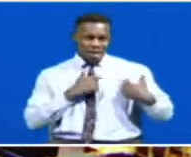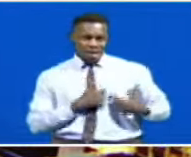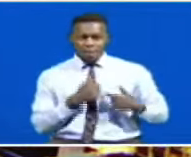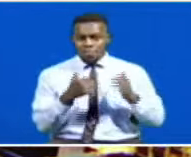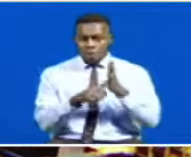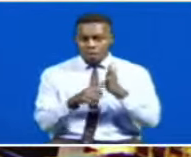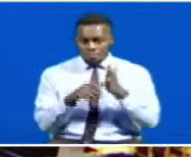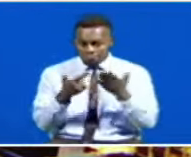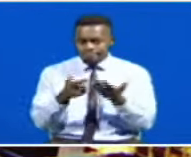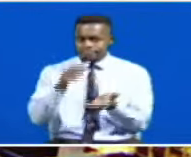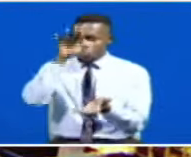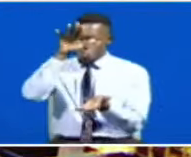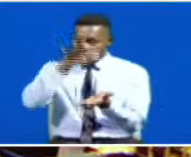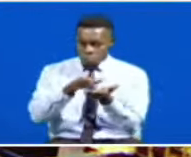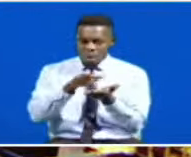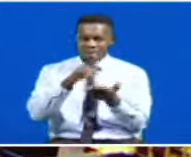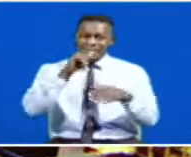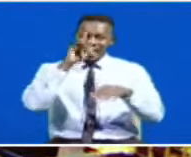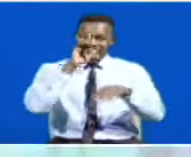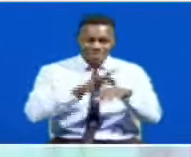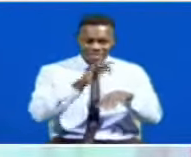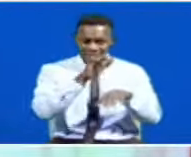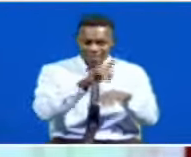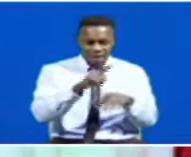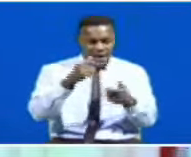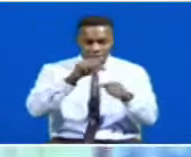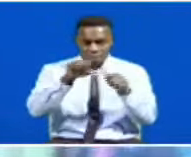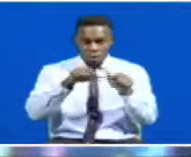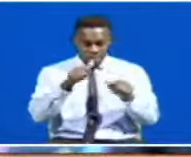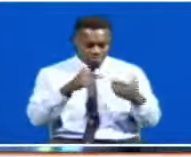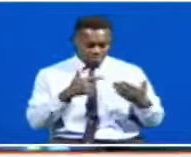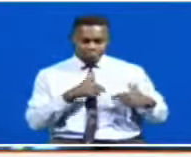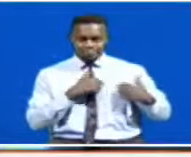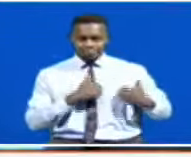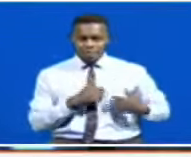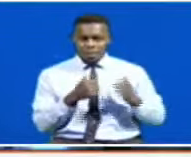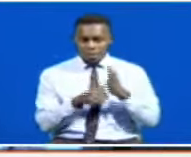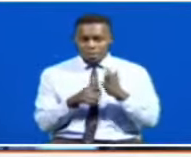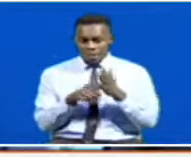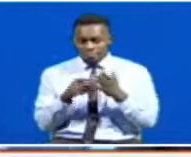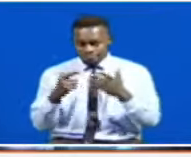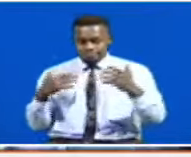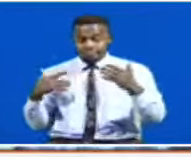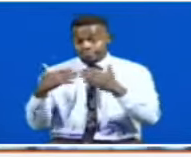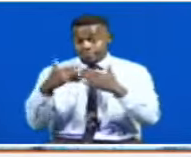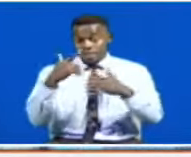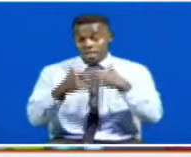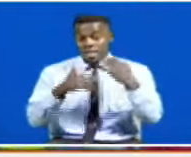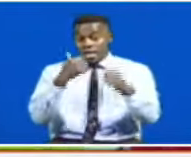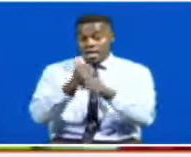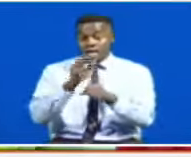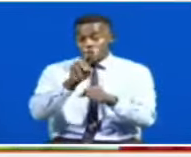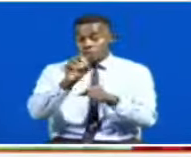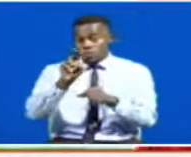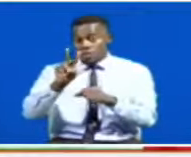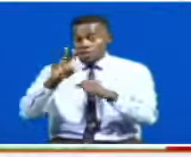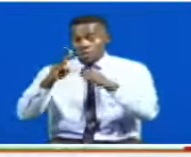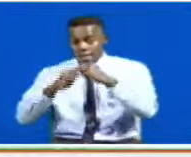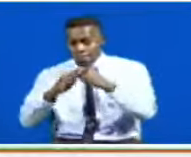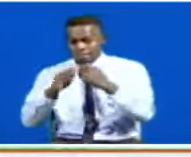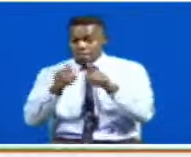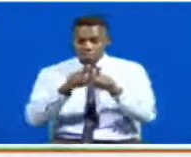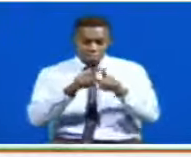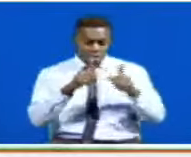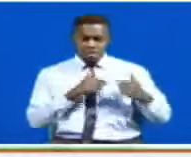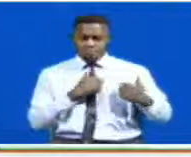za kupunguza na kutokomeza maambukizi ya kifua kikuu ifikapo mwaka 2028. Ugonjwa wa kifua kikuu bado ni miongoni ama